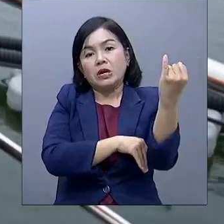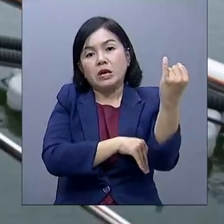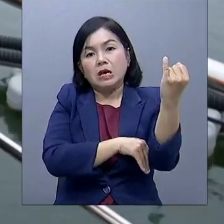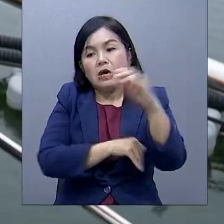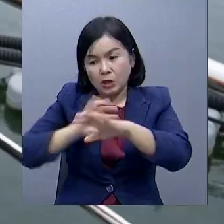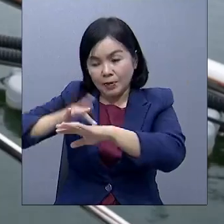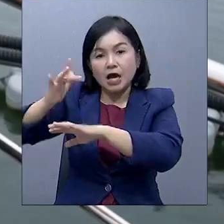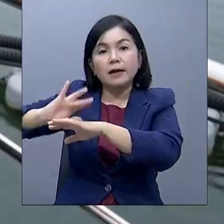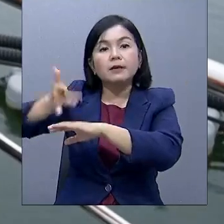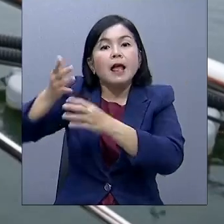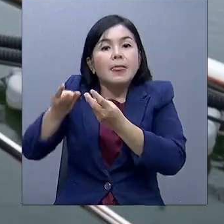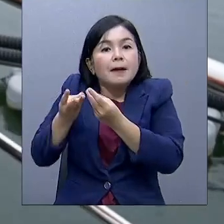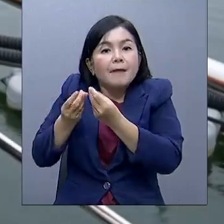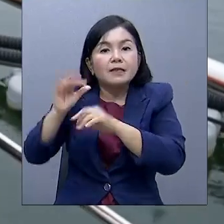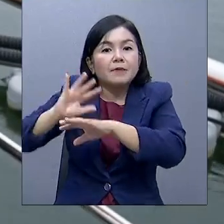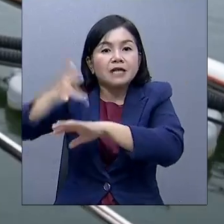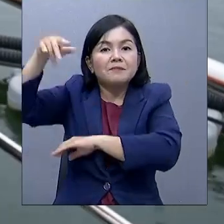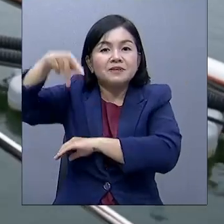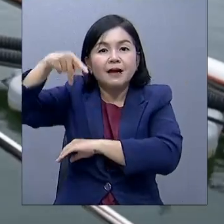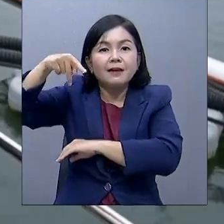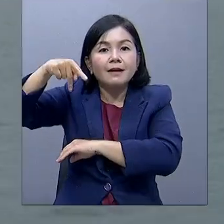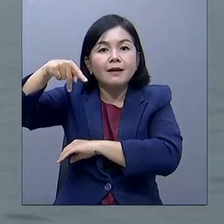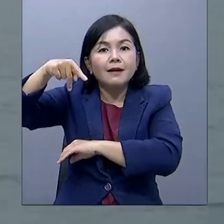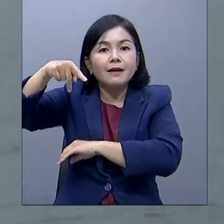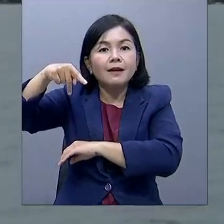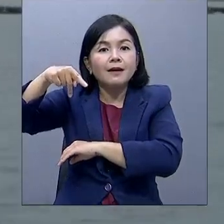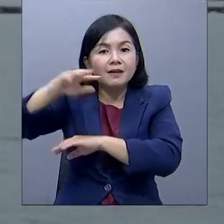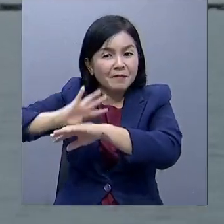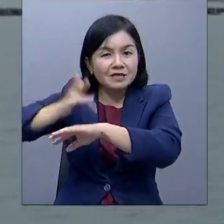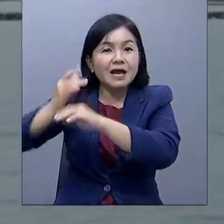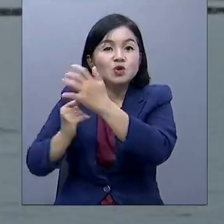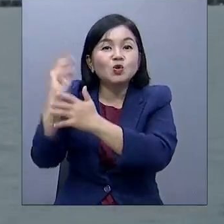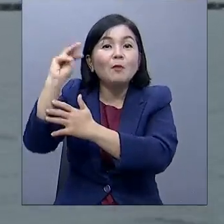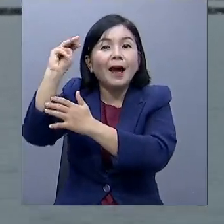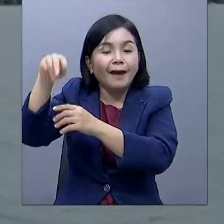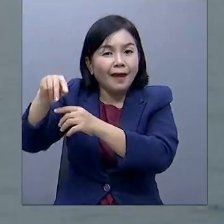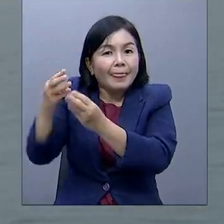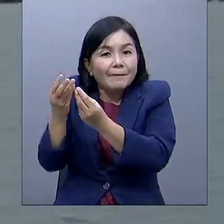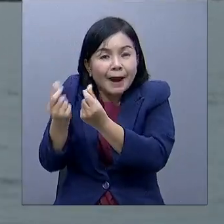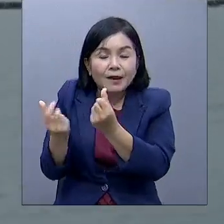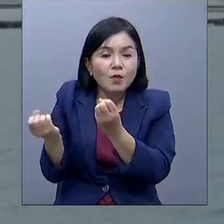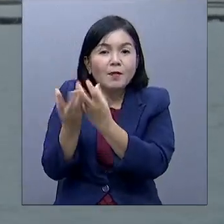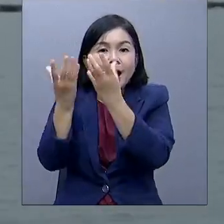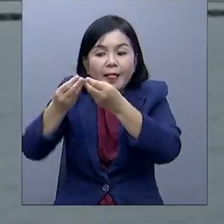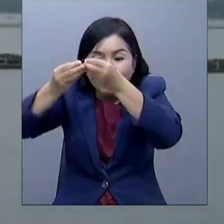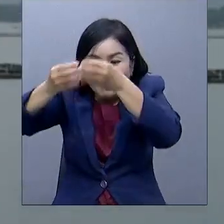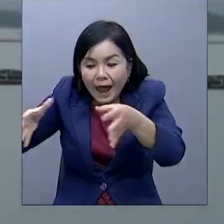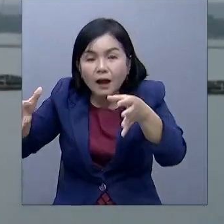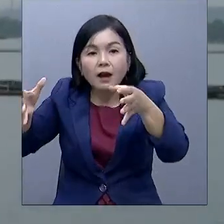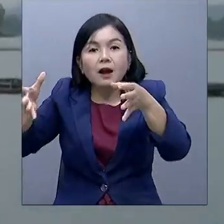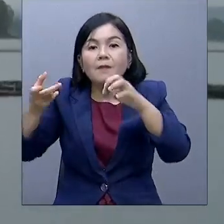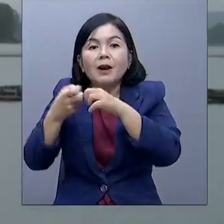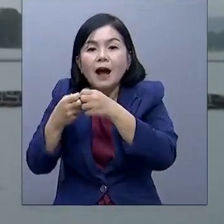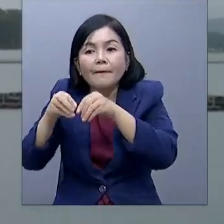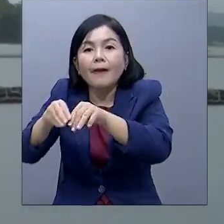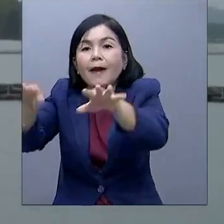ครับ แต่ว่าตัวของเราเนี่ยพิเศษเราใช้น้ำมันจากพืชถ้าเขาเกิดมีเหตุอุบัติเหตุร่วงหมายว่ารั่วไหลล